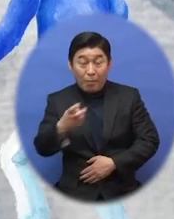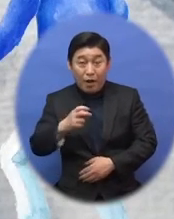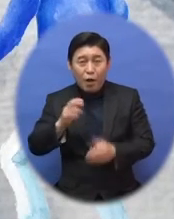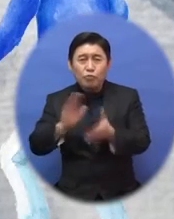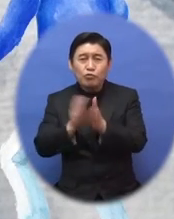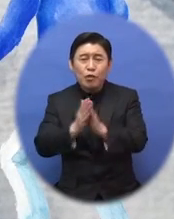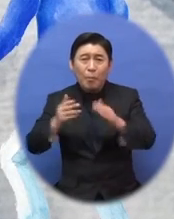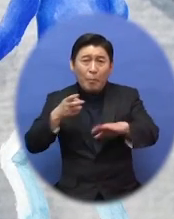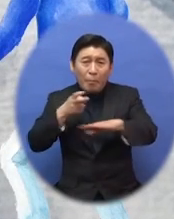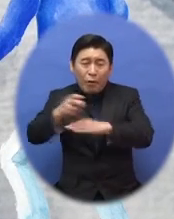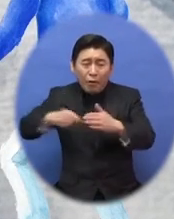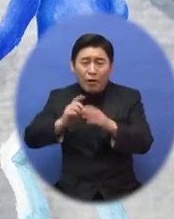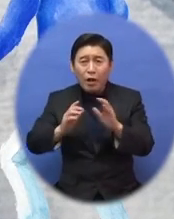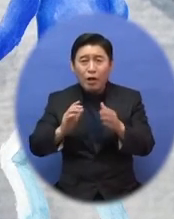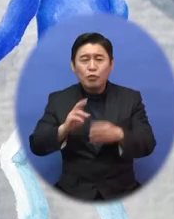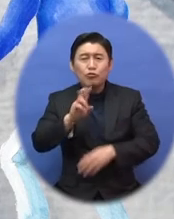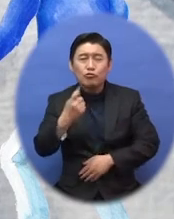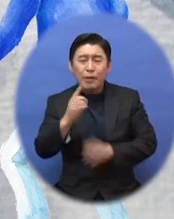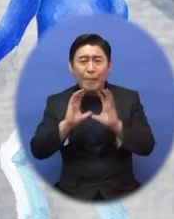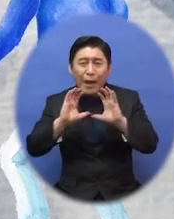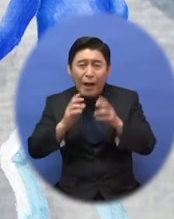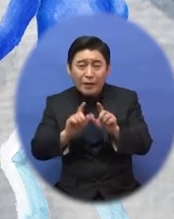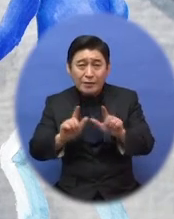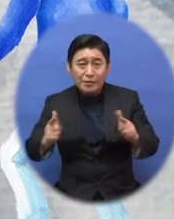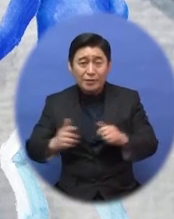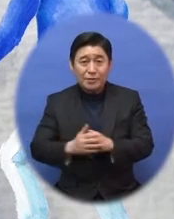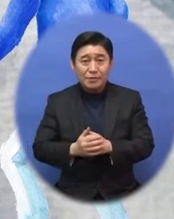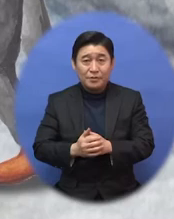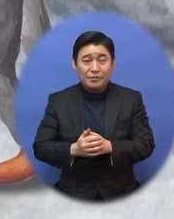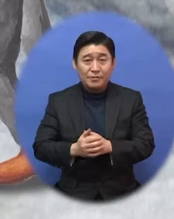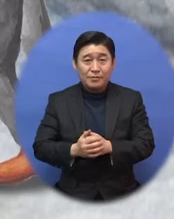전복된 유치원 버스 안에 21명의 아이들.